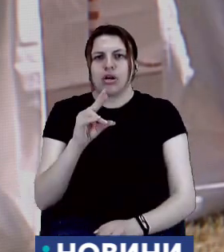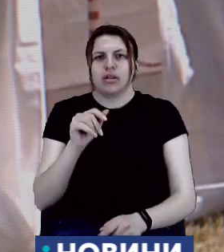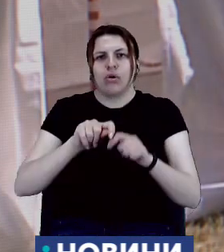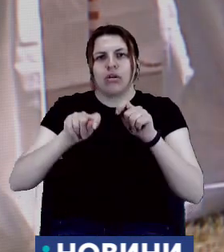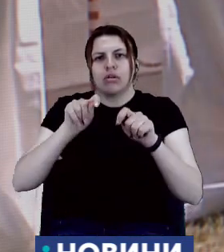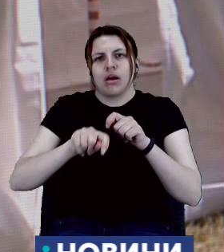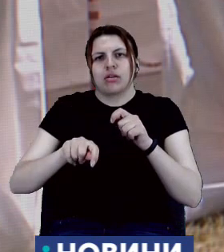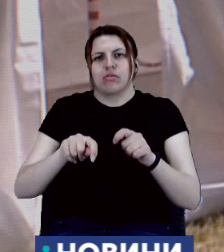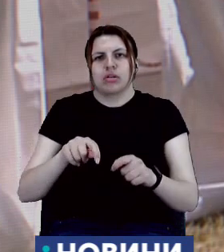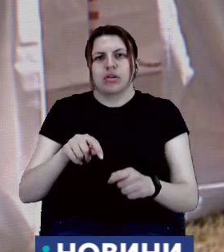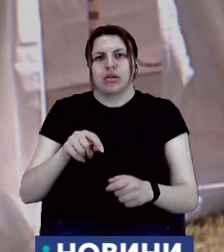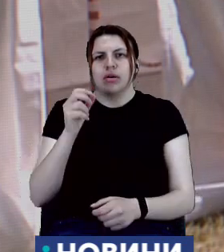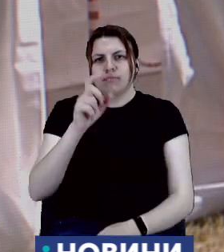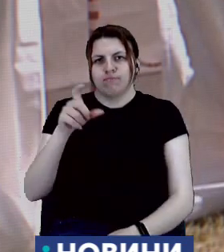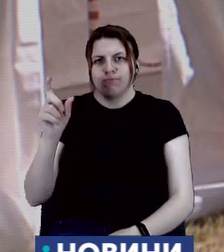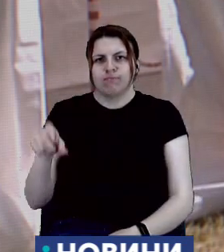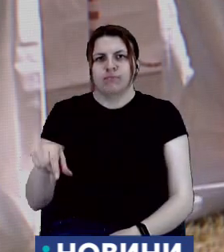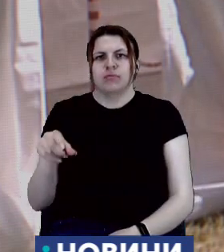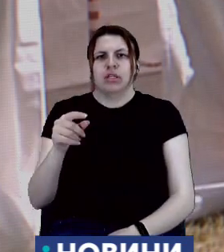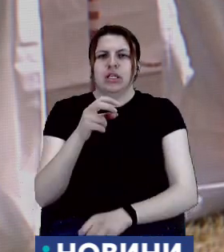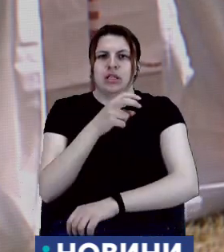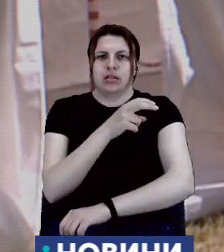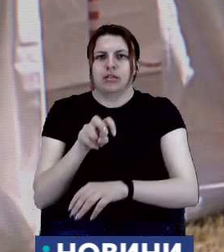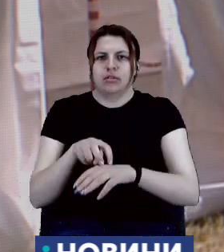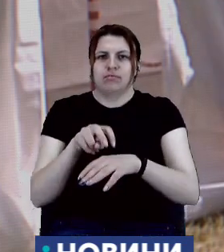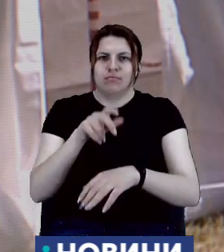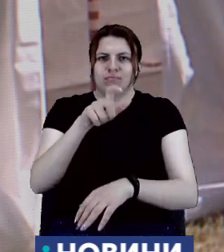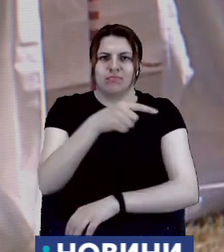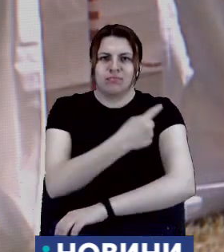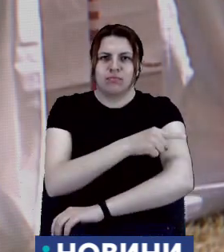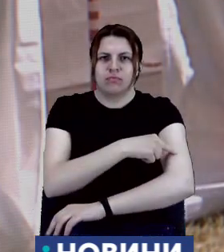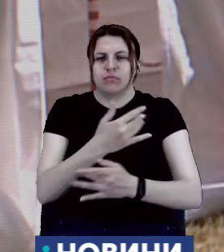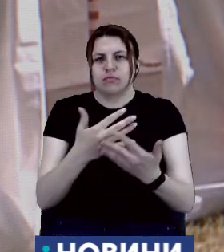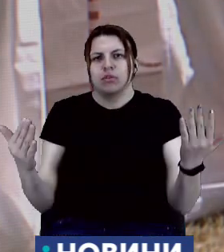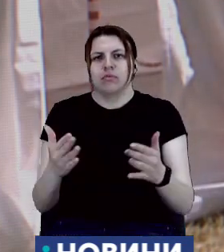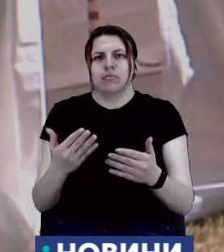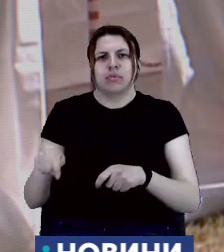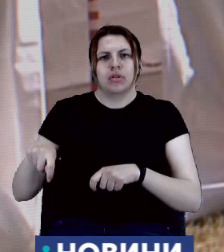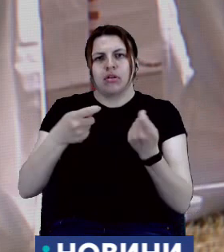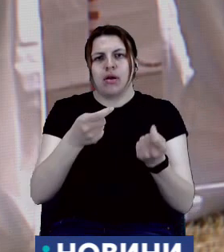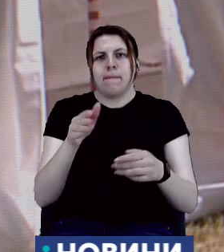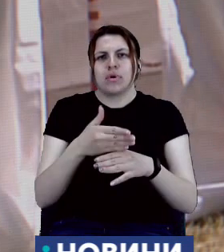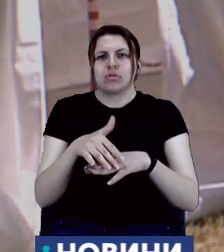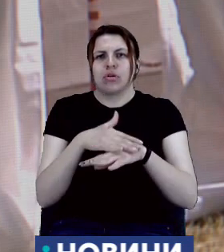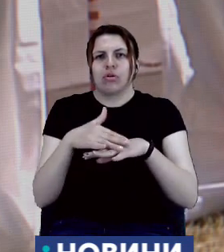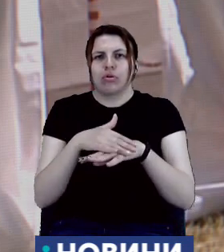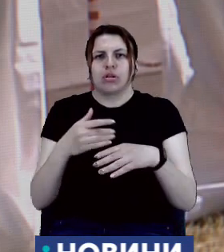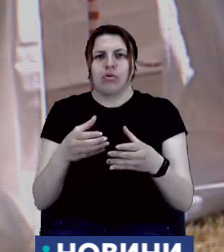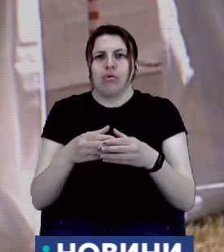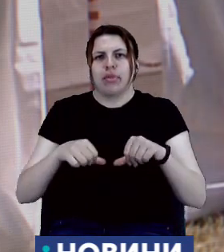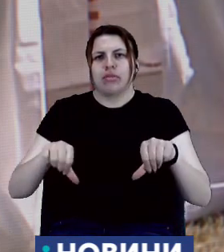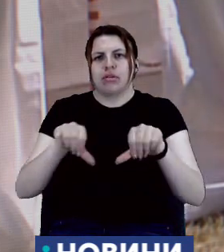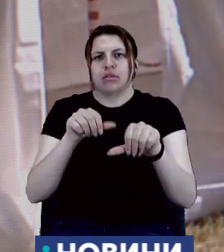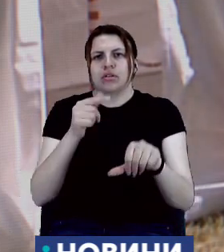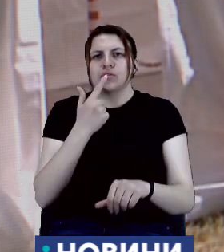перед входом до медзакладу. Намет разом з обладнанням передали представники Міжнародного комітету Червоного Хреста України.